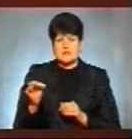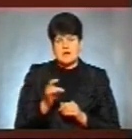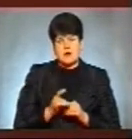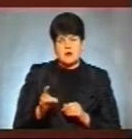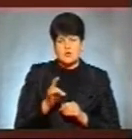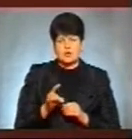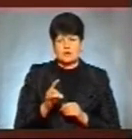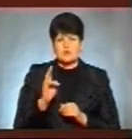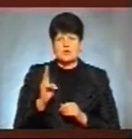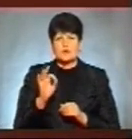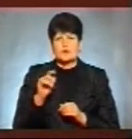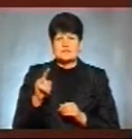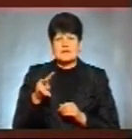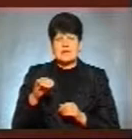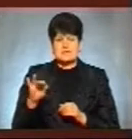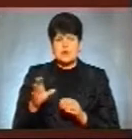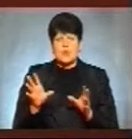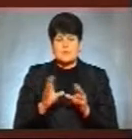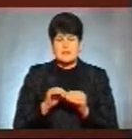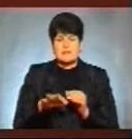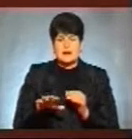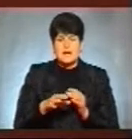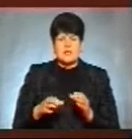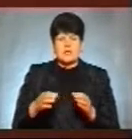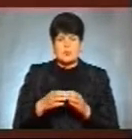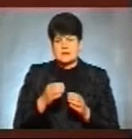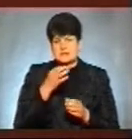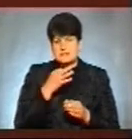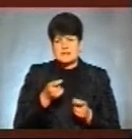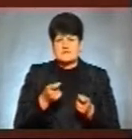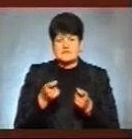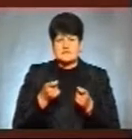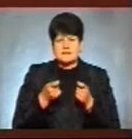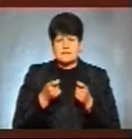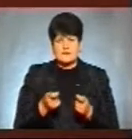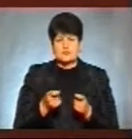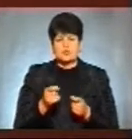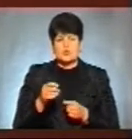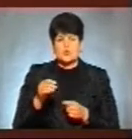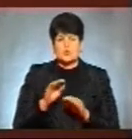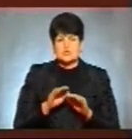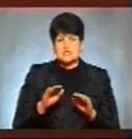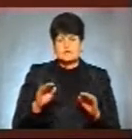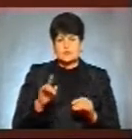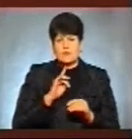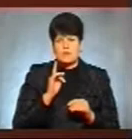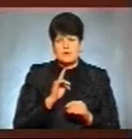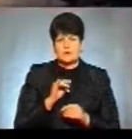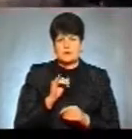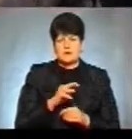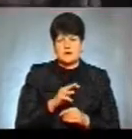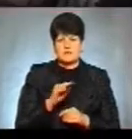і Козлівській об'єднаній територіальній громаді, розповів завідувач відділу обласного центру туризму учнівської молоді Михайло